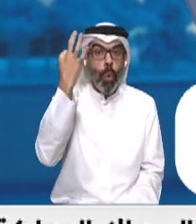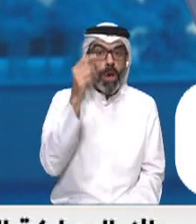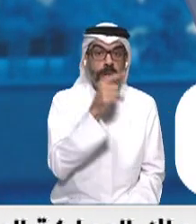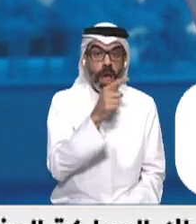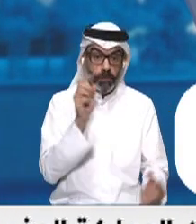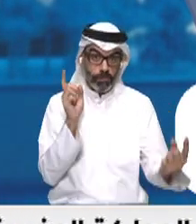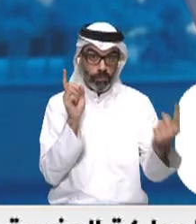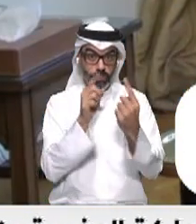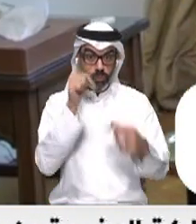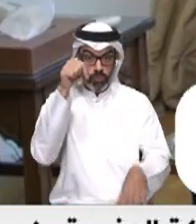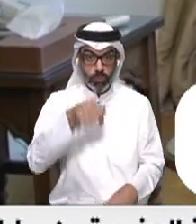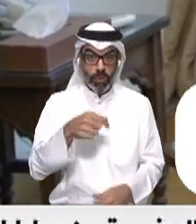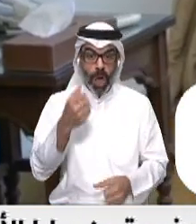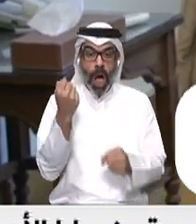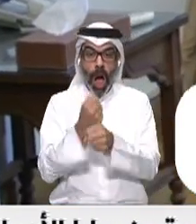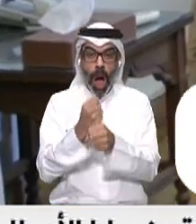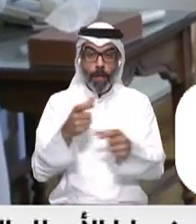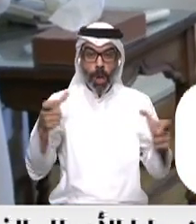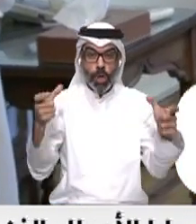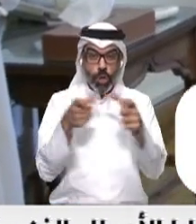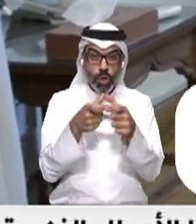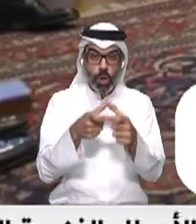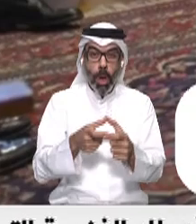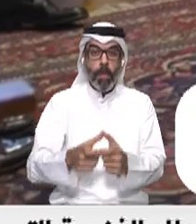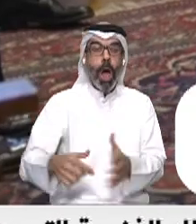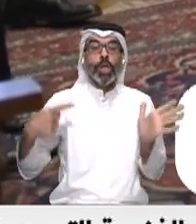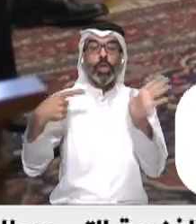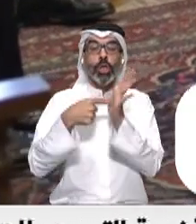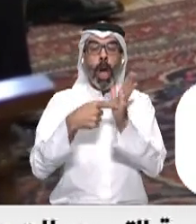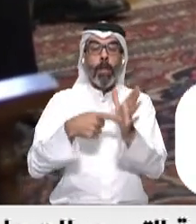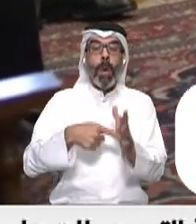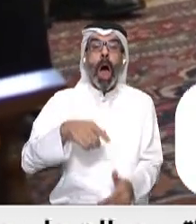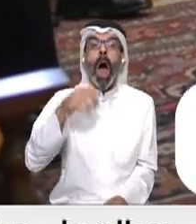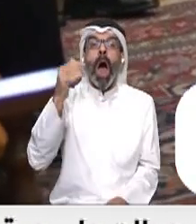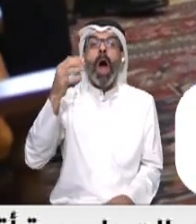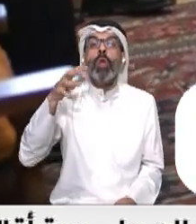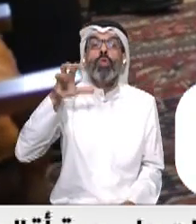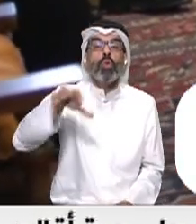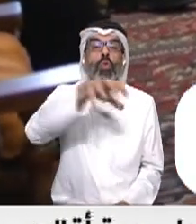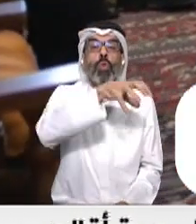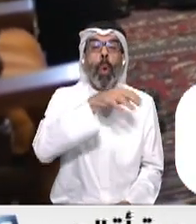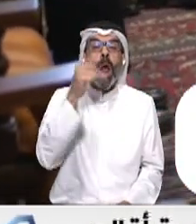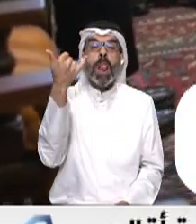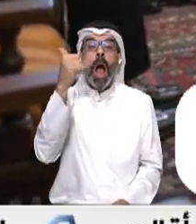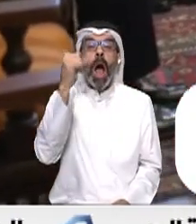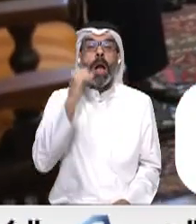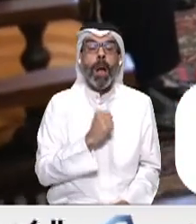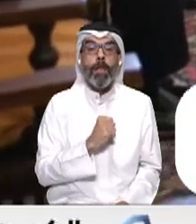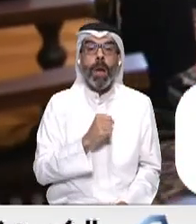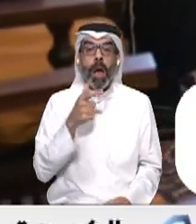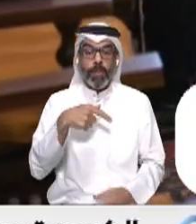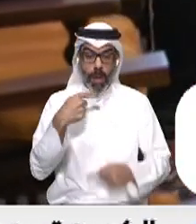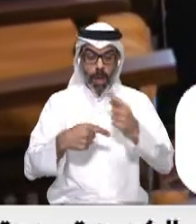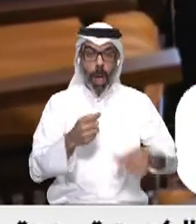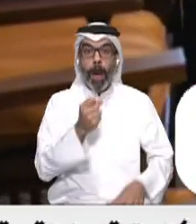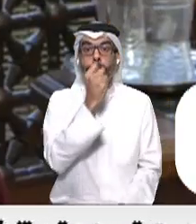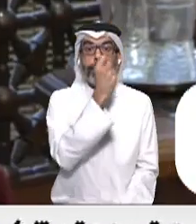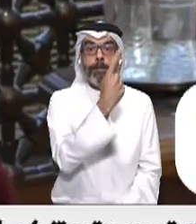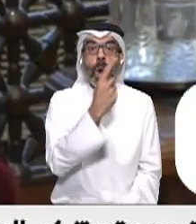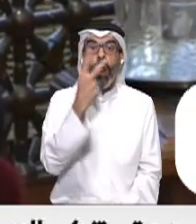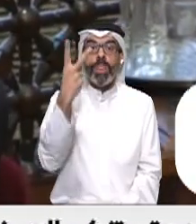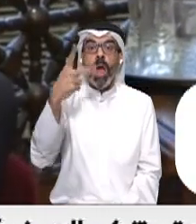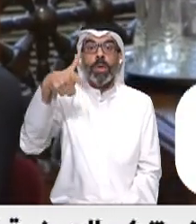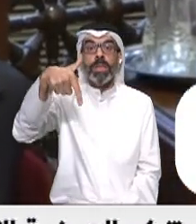وذلك على هامش اعمال اجتماع مجلس جامعه الدول العربيه على المستوى الوزاري في دورته العاديه ال 162 في